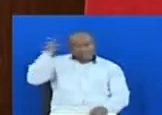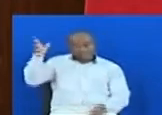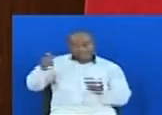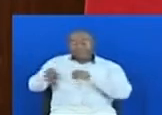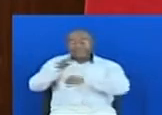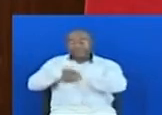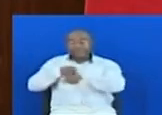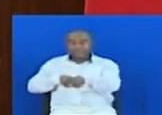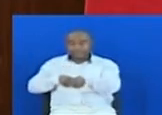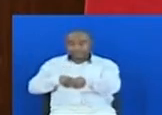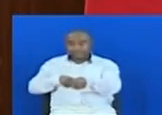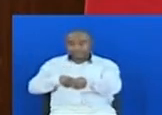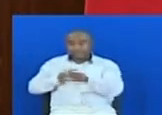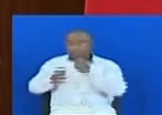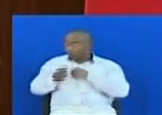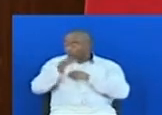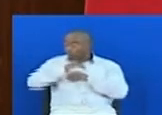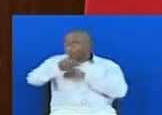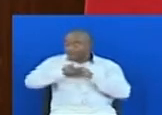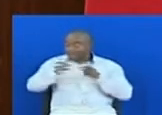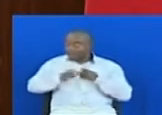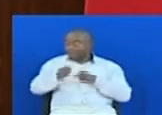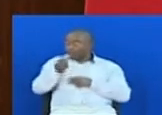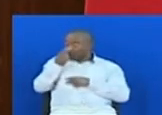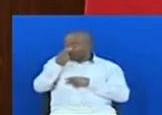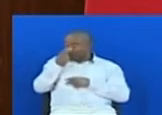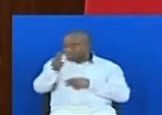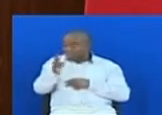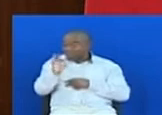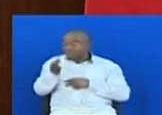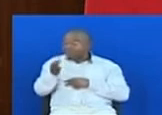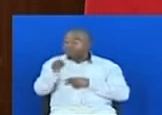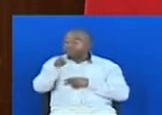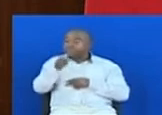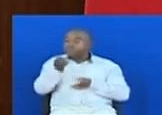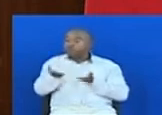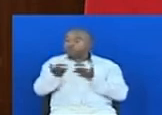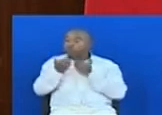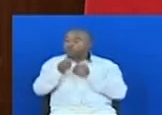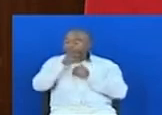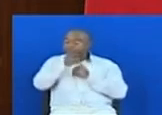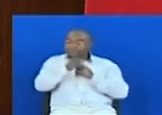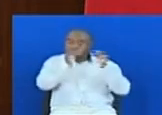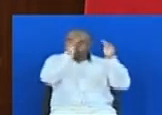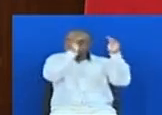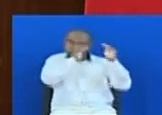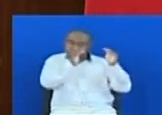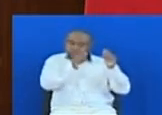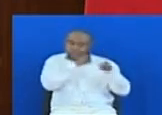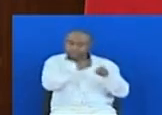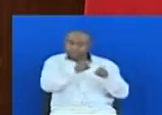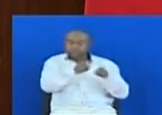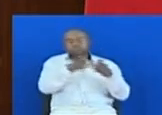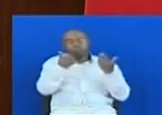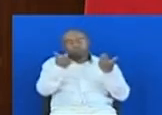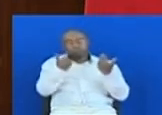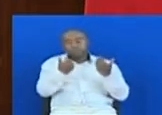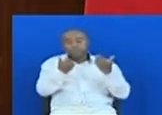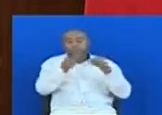time waangalie tena jinsi gani wanaweza sasa kuimodel Afrika katika context ya